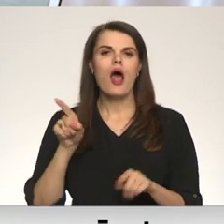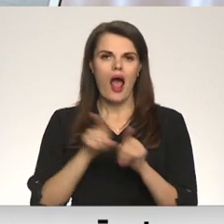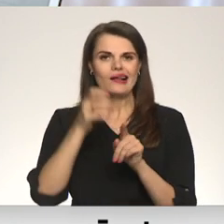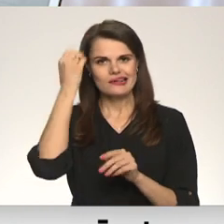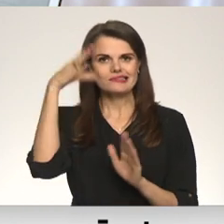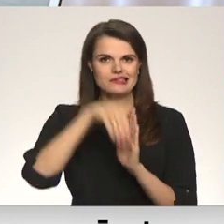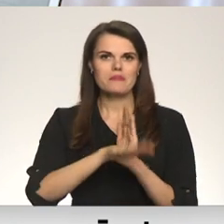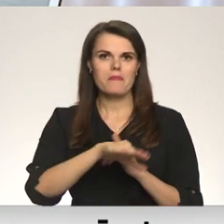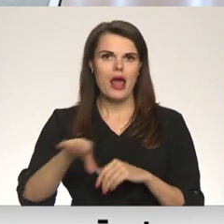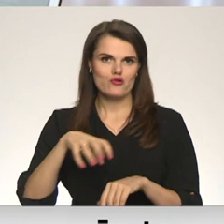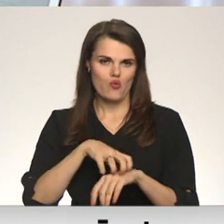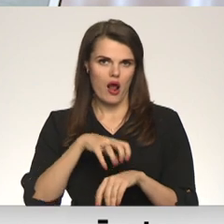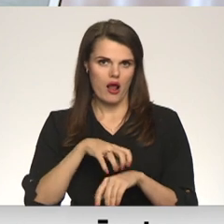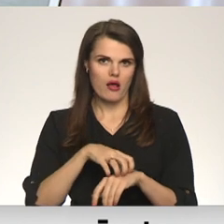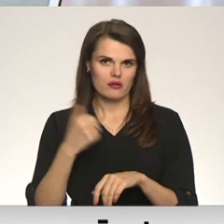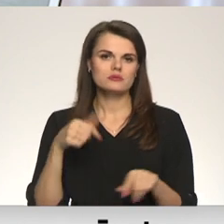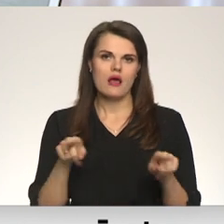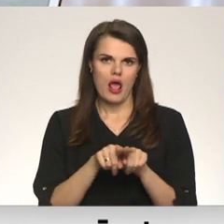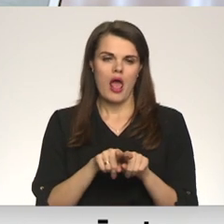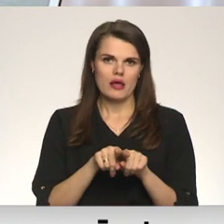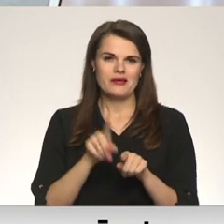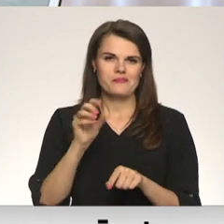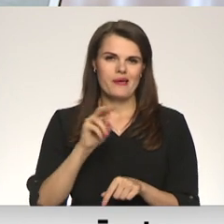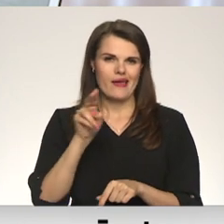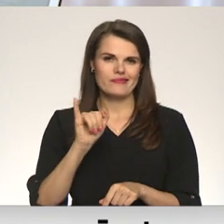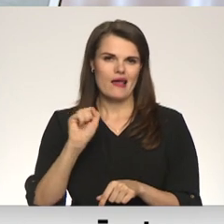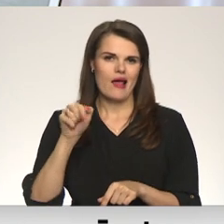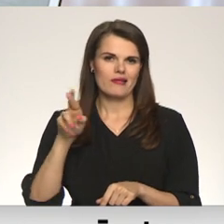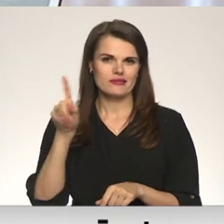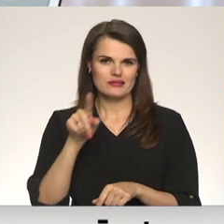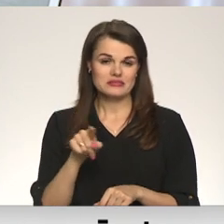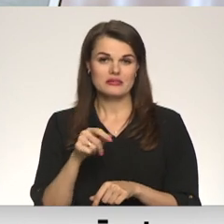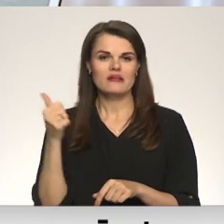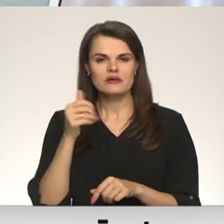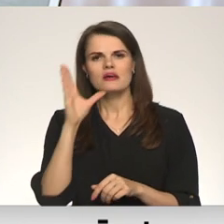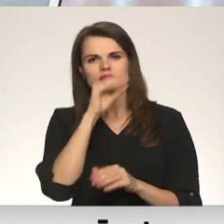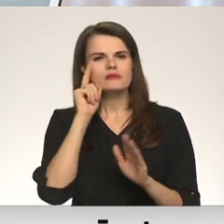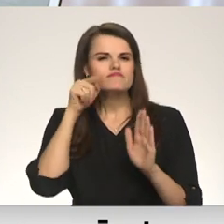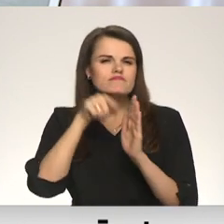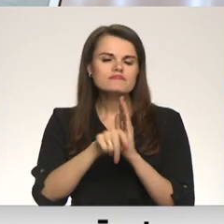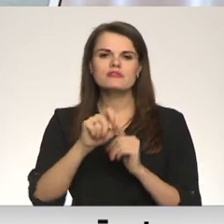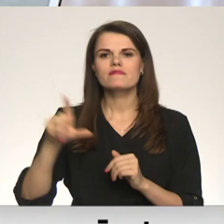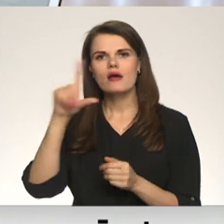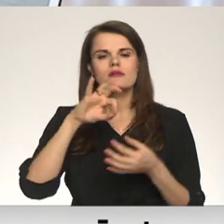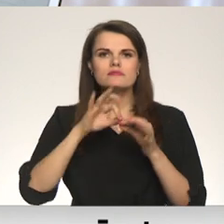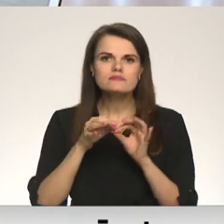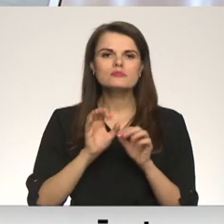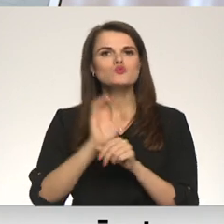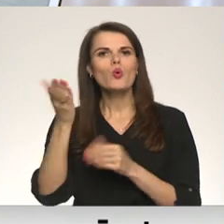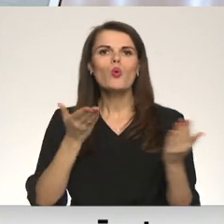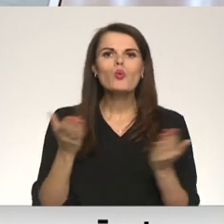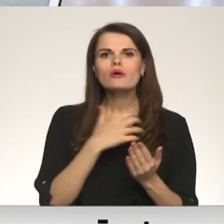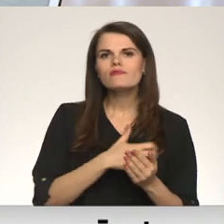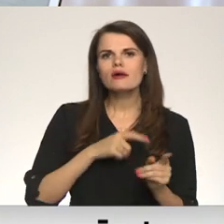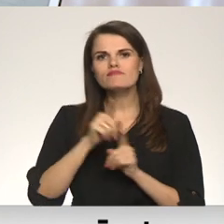pediatrs. Un līdz ar to, ja viņa spēja iedziļināties vairāk, nosūtīt visur,